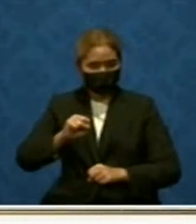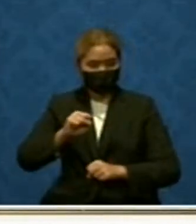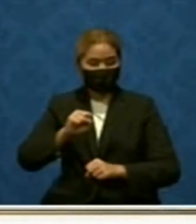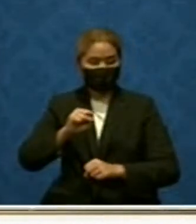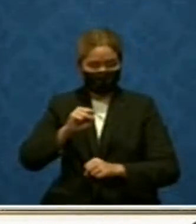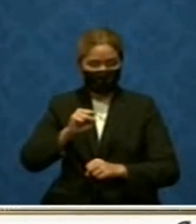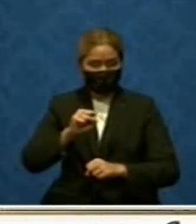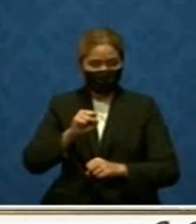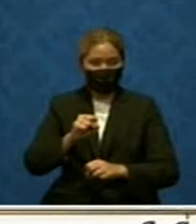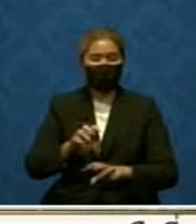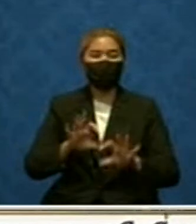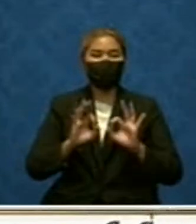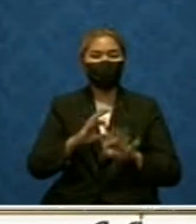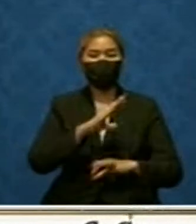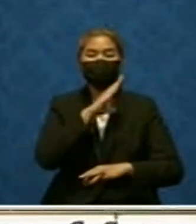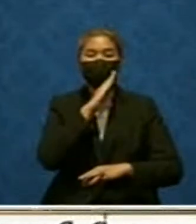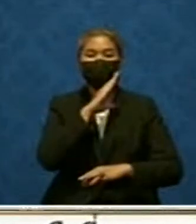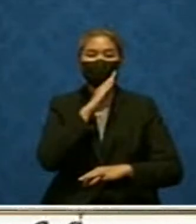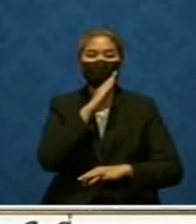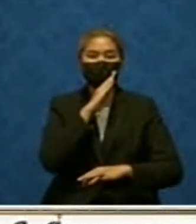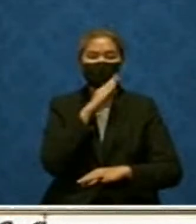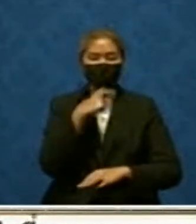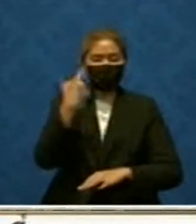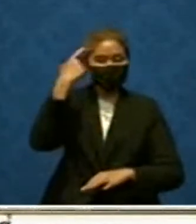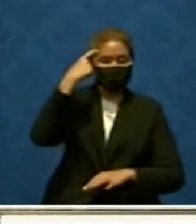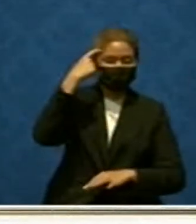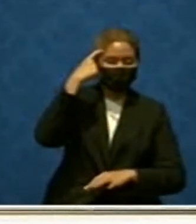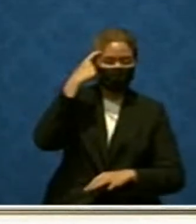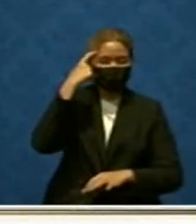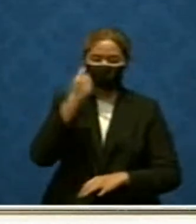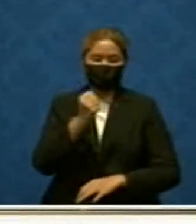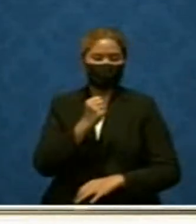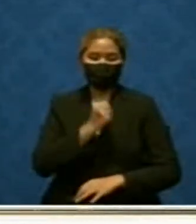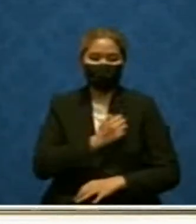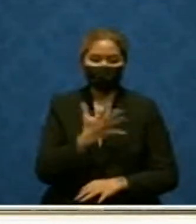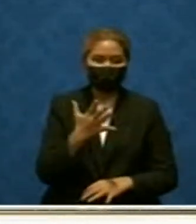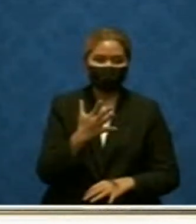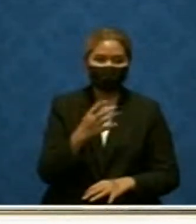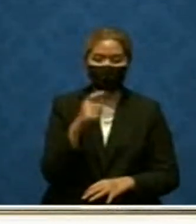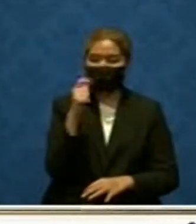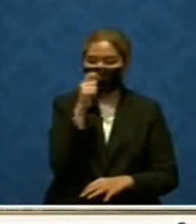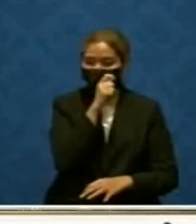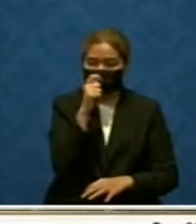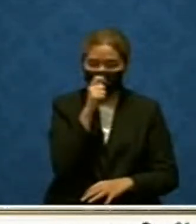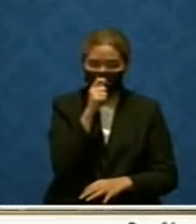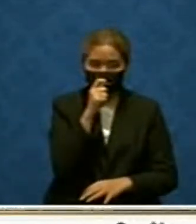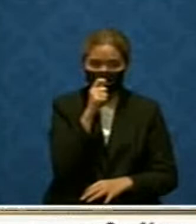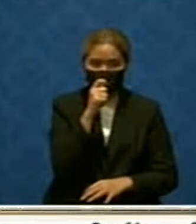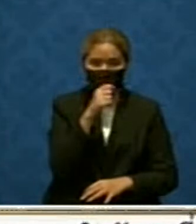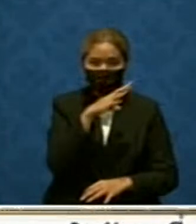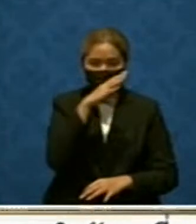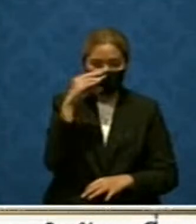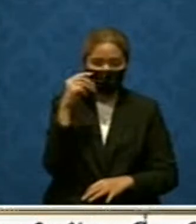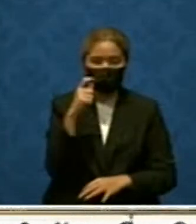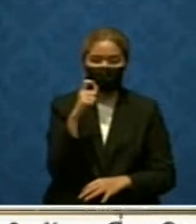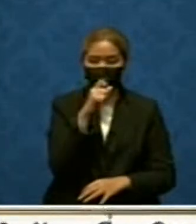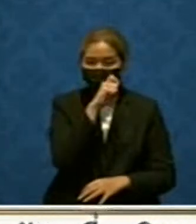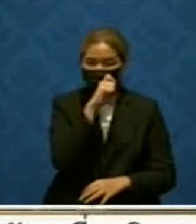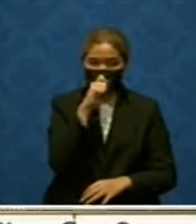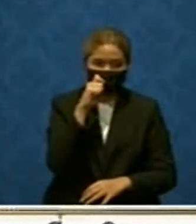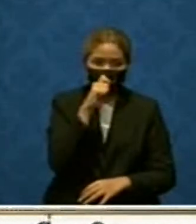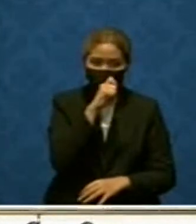ลๆๆเด๋ครัถ้ไมไวก็หาซ้ออย่ดมๆมัปืดได้แลวมสบายกิตามทัานท kalo้นครับ